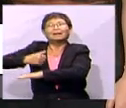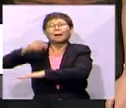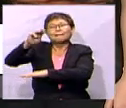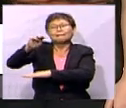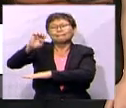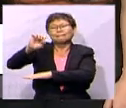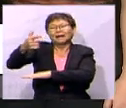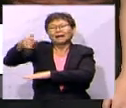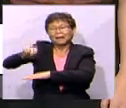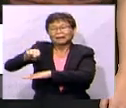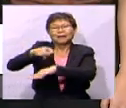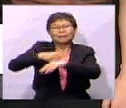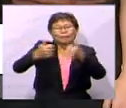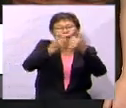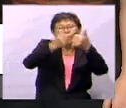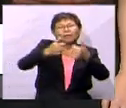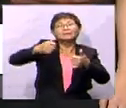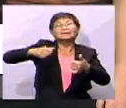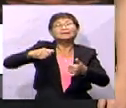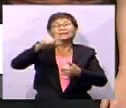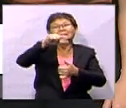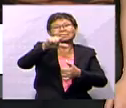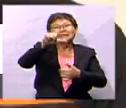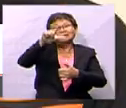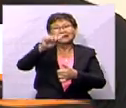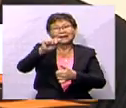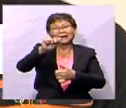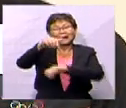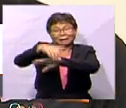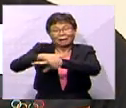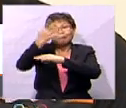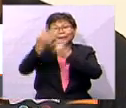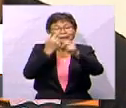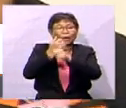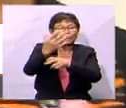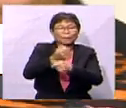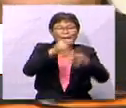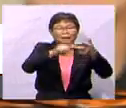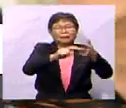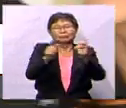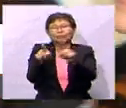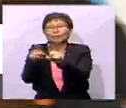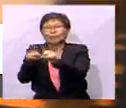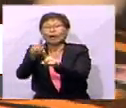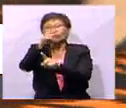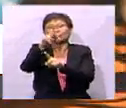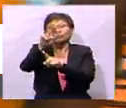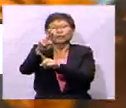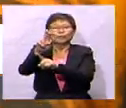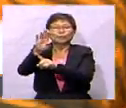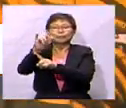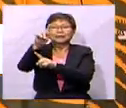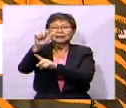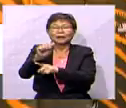Megan Benfito ketika temasya di Glasgow 4 tahun lalu. Pandan Lela turut meraih gangsa ketika bergandingan dengan Nur Dabita Sabri